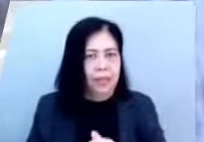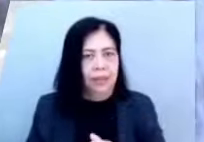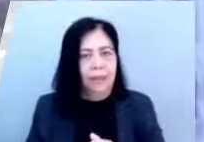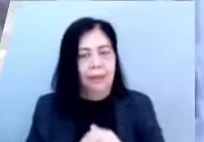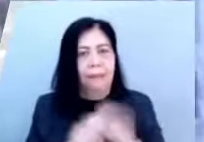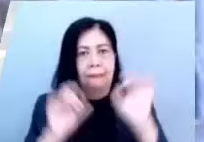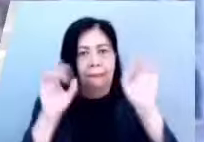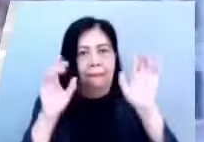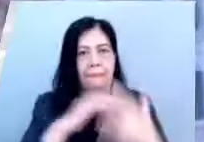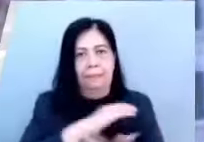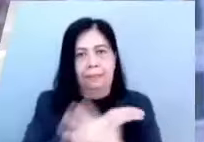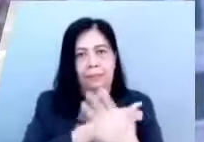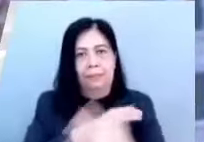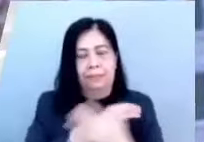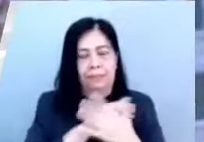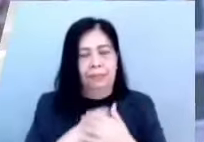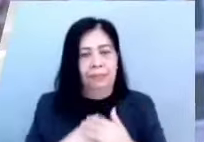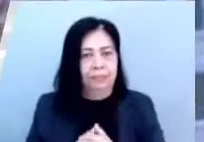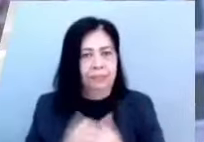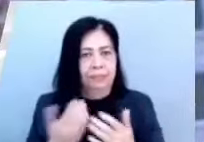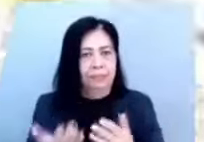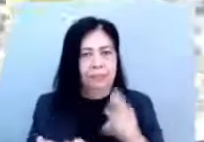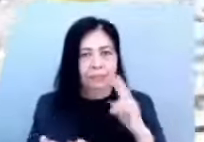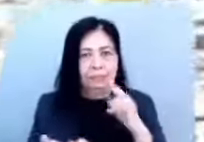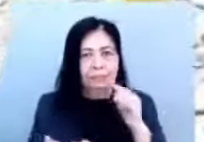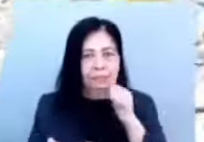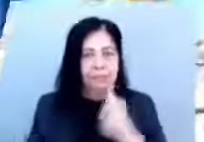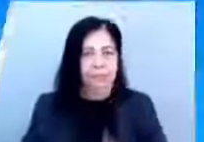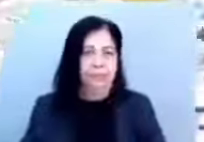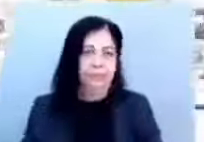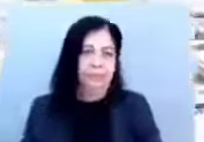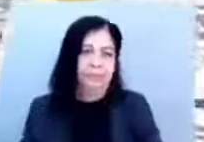Tournament. Balitang hatid ni Von Aquino.